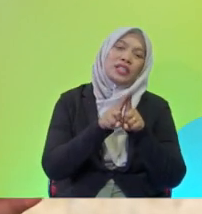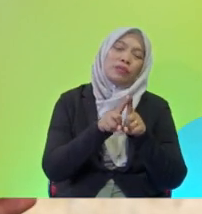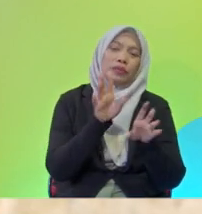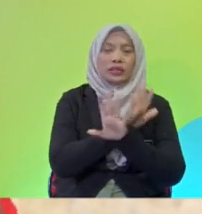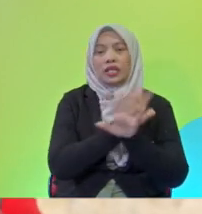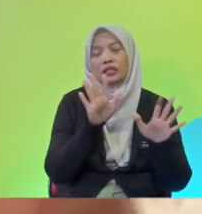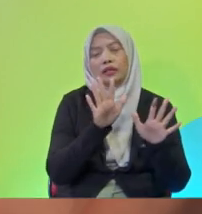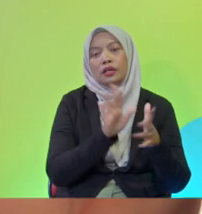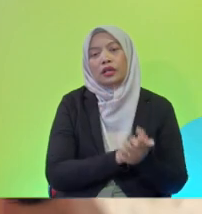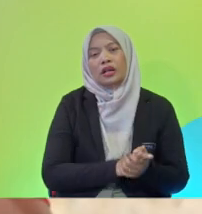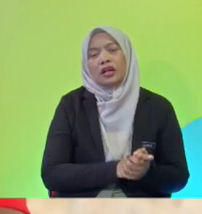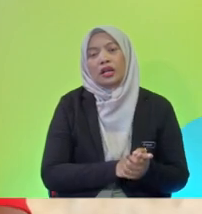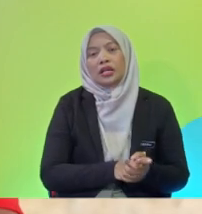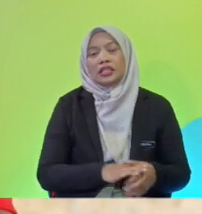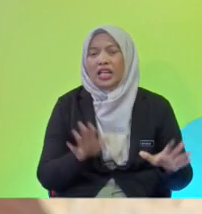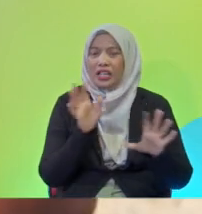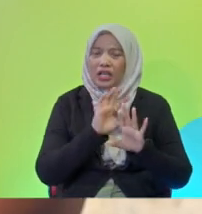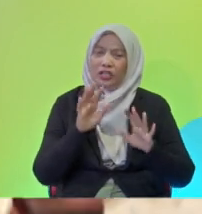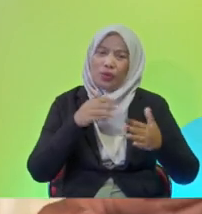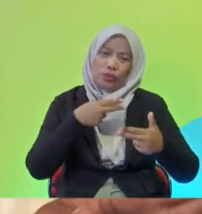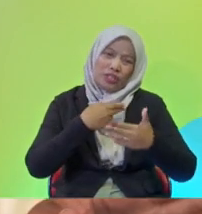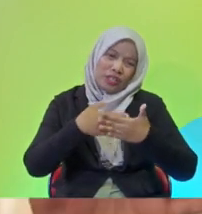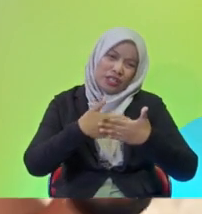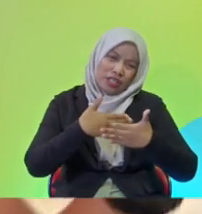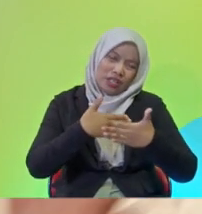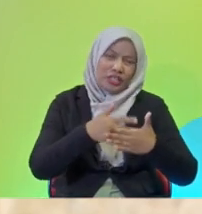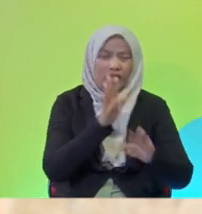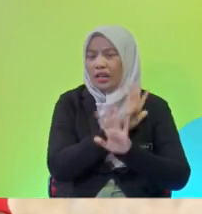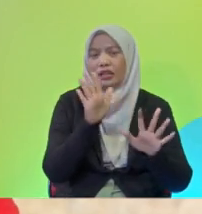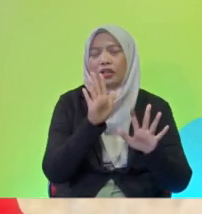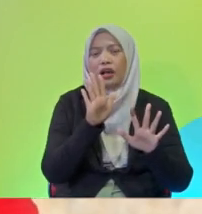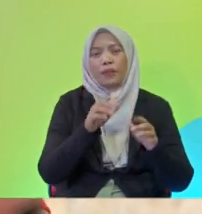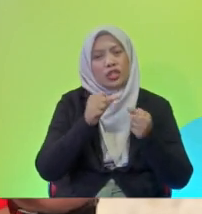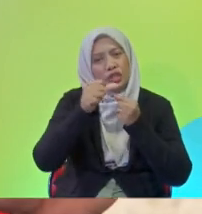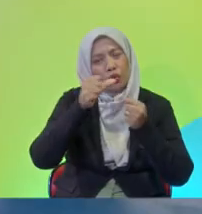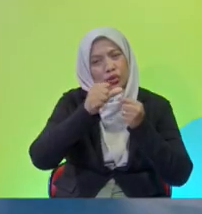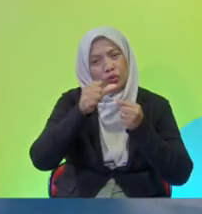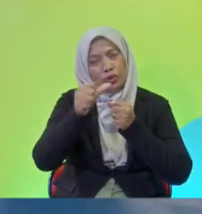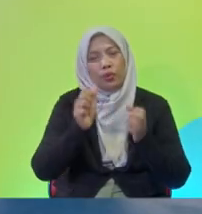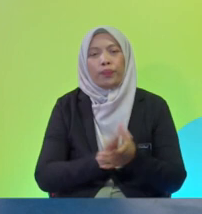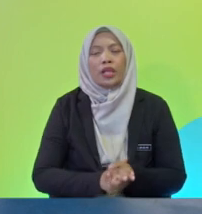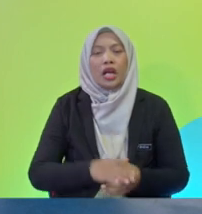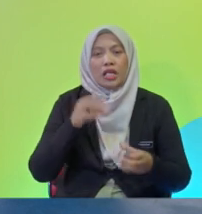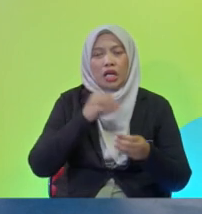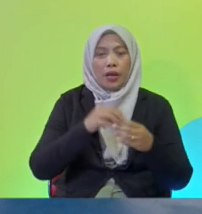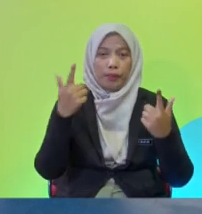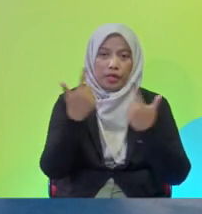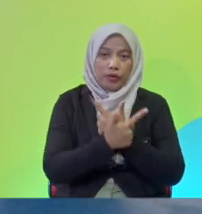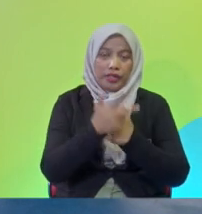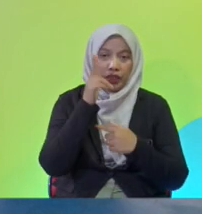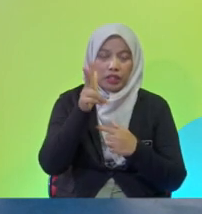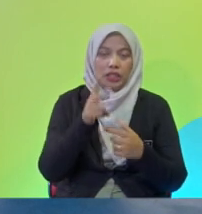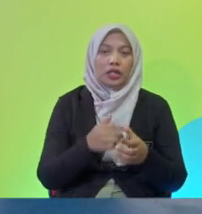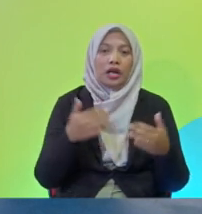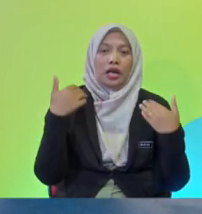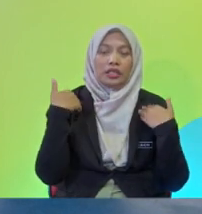tidaklah. Jadi bila macam tadi, dia terlalu rapat. Jadi kena serentak. Maknanya kena duduk jauh-jauh, cikgu. Kena duduk jauh-jauh. Tapi dalam perlawanan, tak silap saya, yang ketiga tadi,